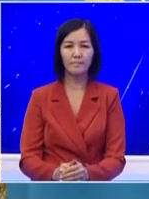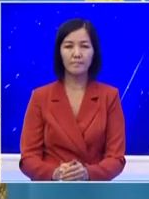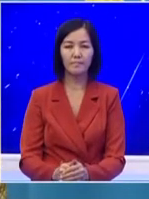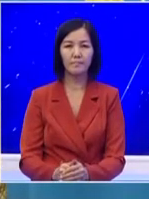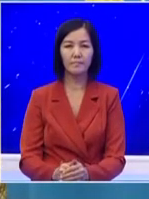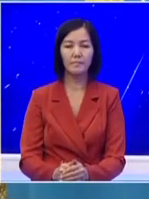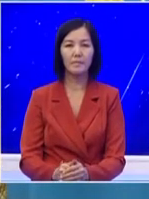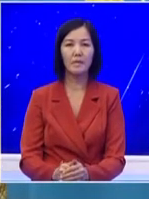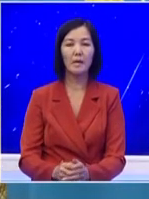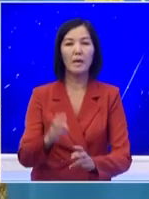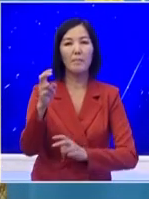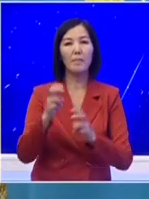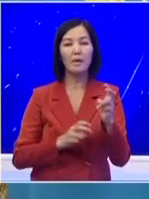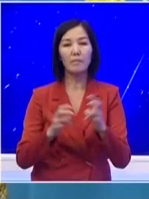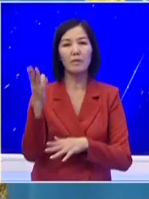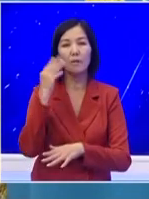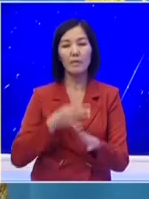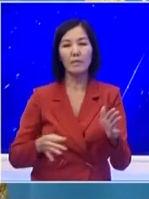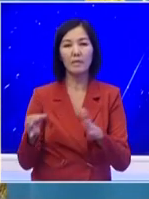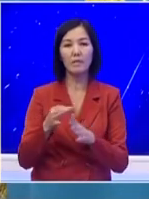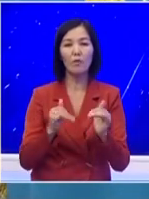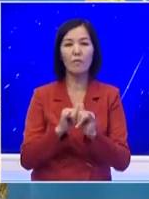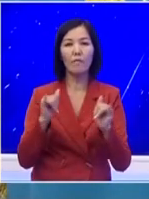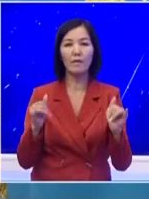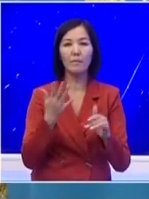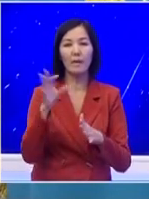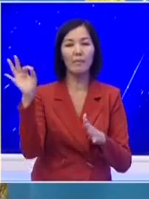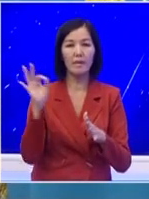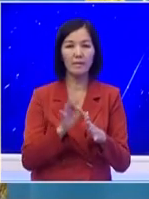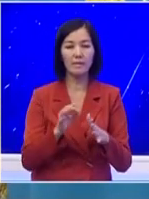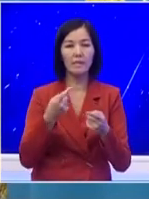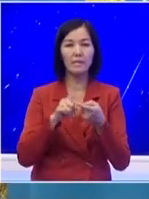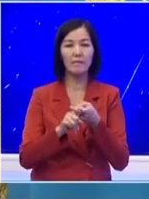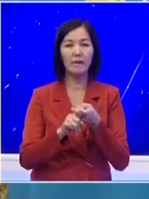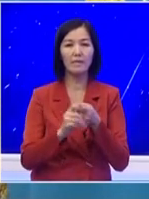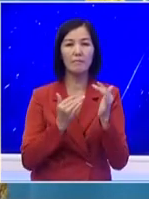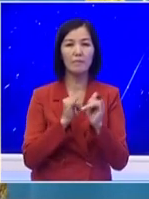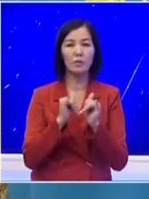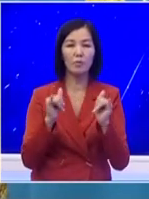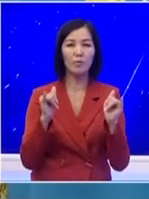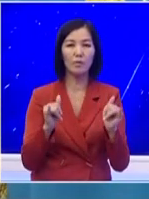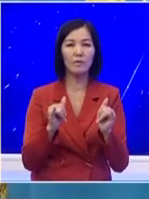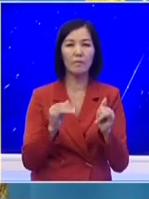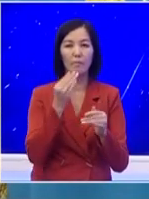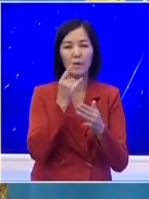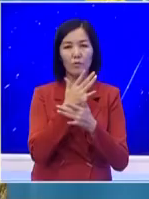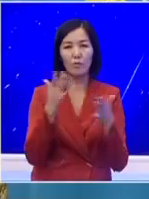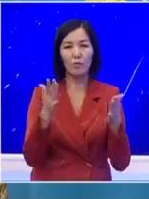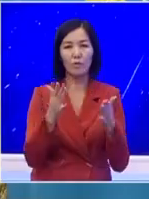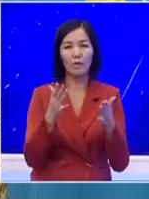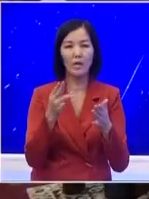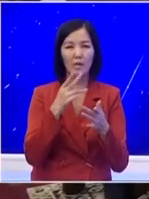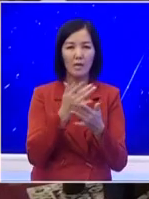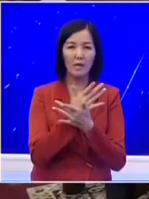область. Объем промышленного производства в Алматинской области увеличился на 5%. Связано это с ростом производства продуктов питания, табачных изделий